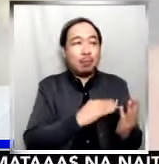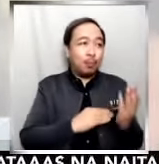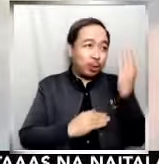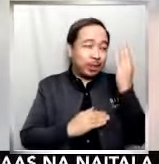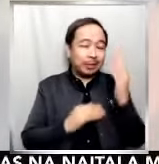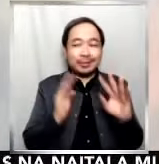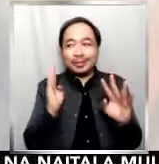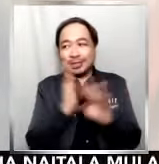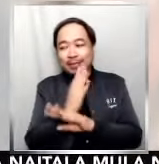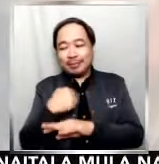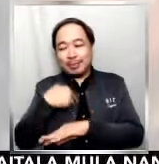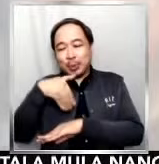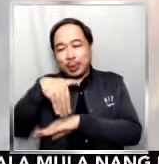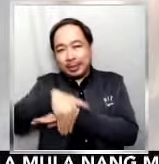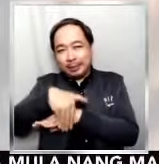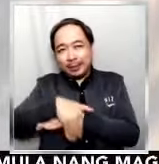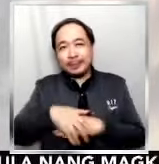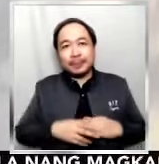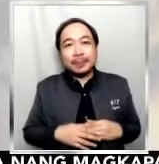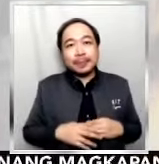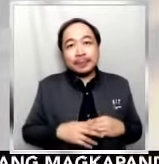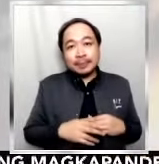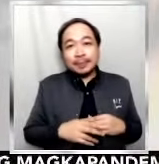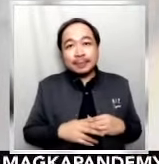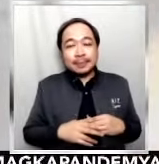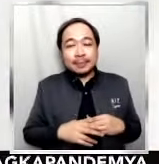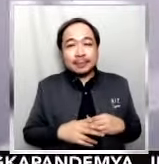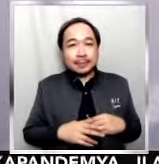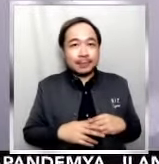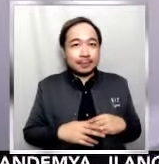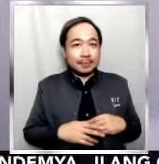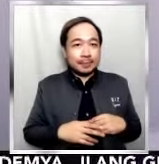Canlas, updated sa Showbiz Happenings.